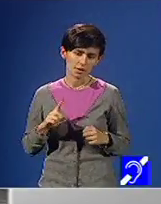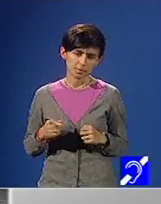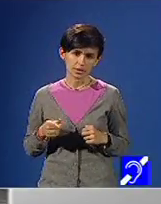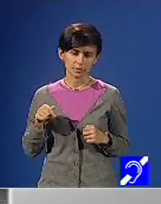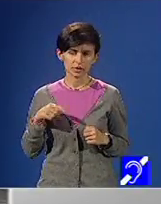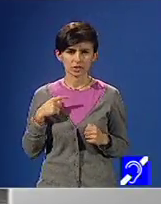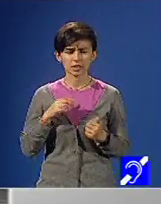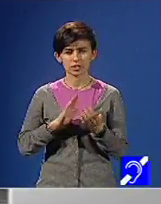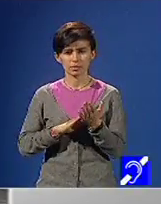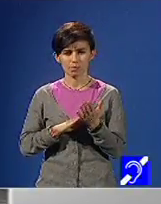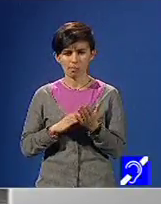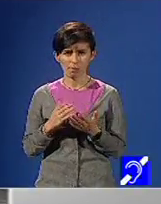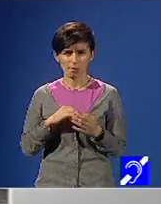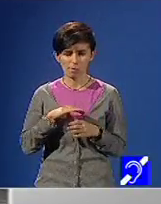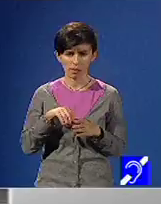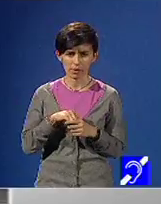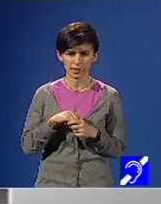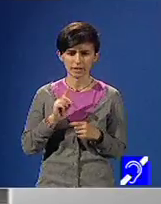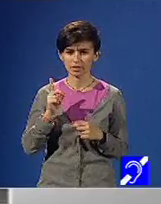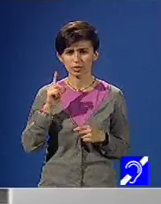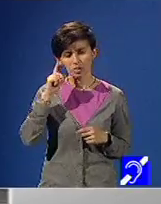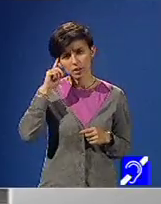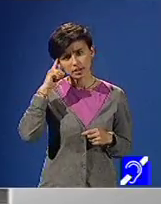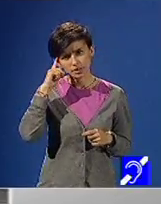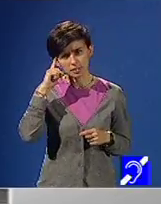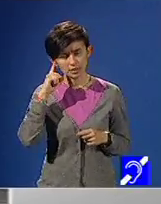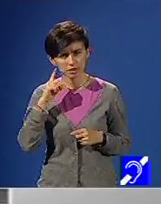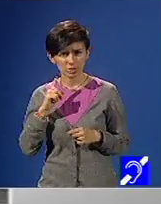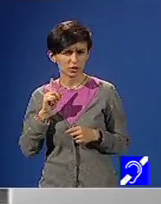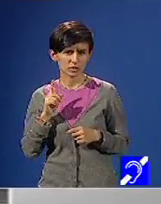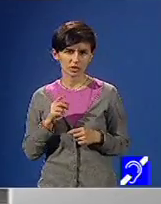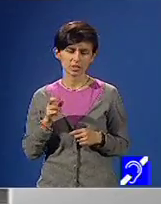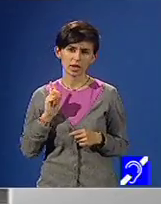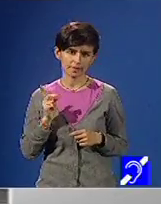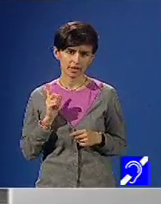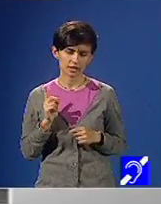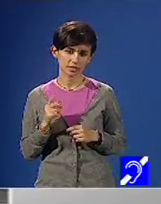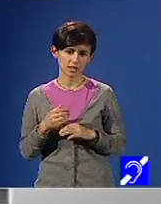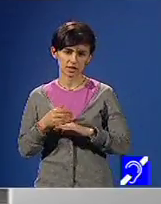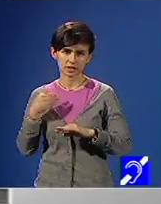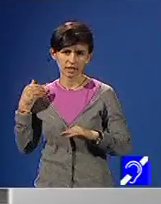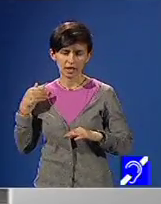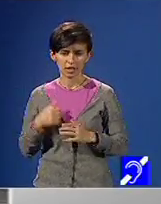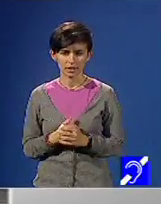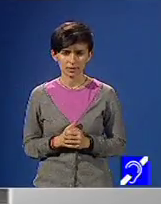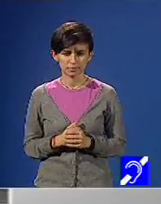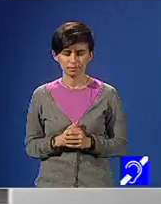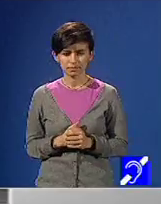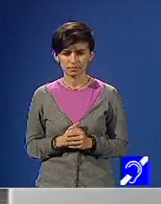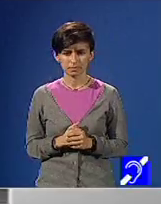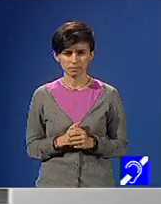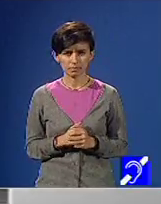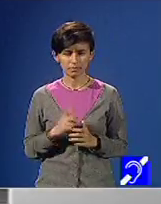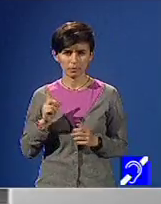este atenționat suficient de repede. Atunci când un laic da, pentru că nu toți părinții sunt specialiști